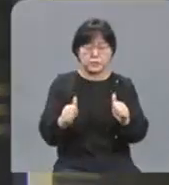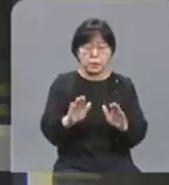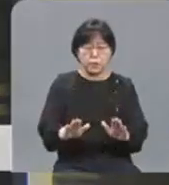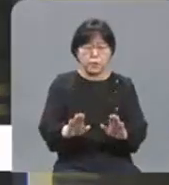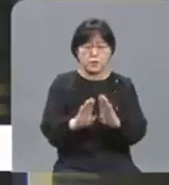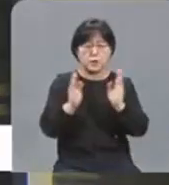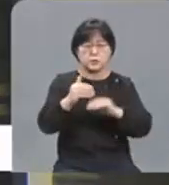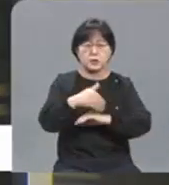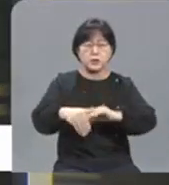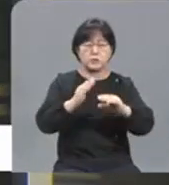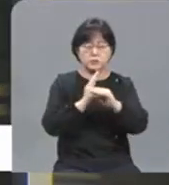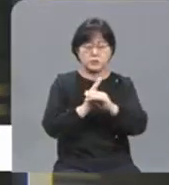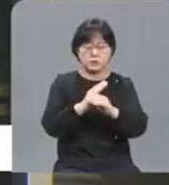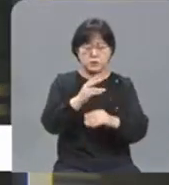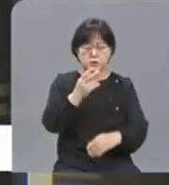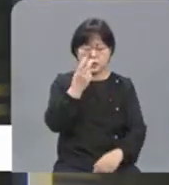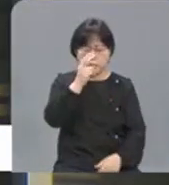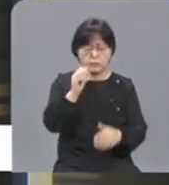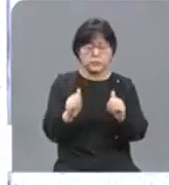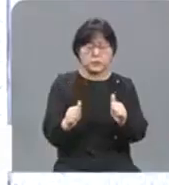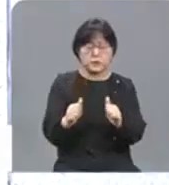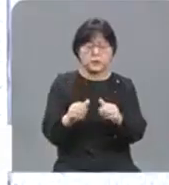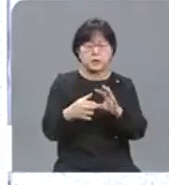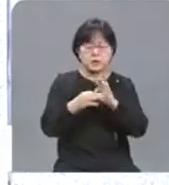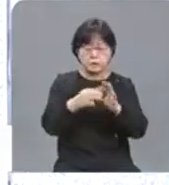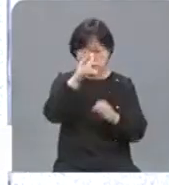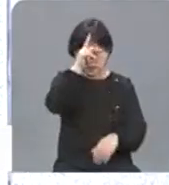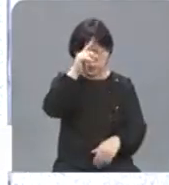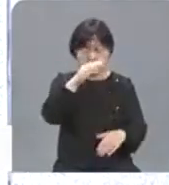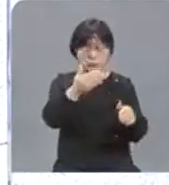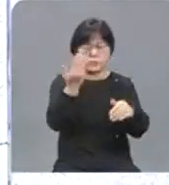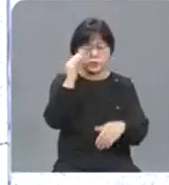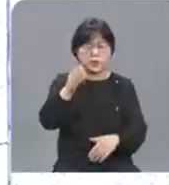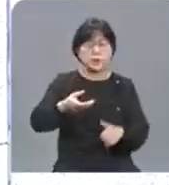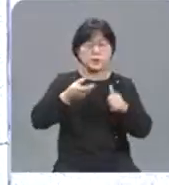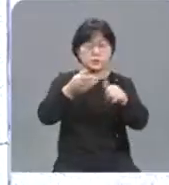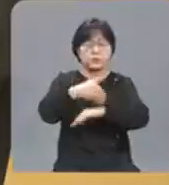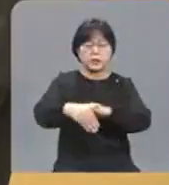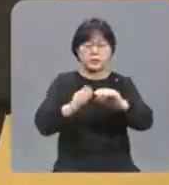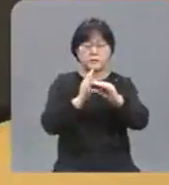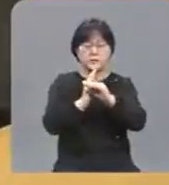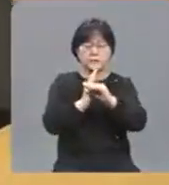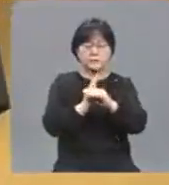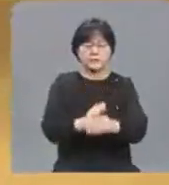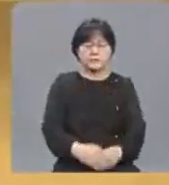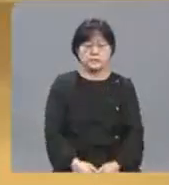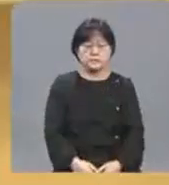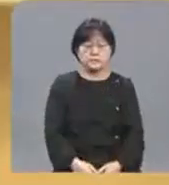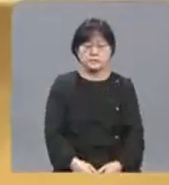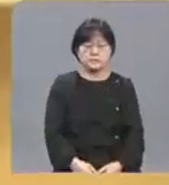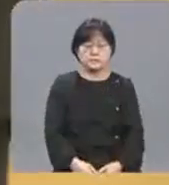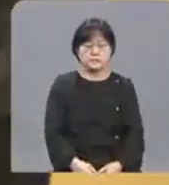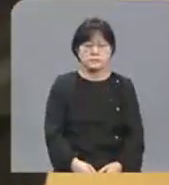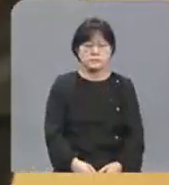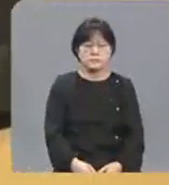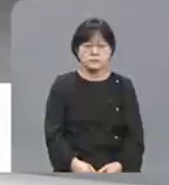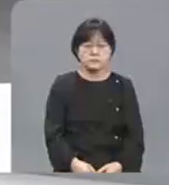열릴 예정인 가운데 검찰은 연루된 경찰관들도 조만간 기소할 방침입니다 KBS 뉴스